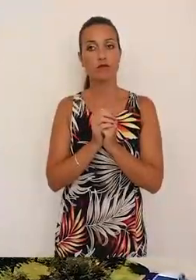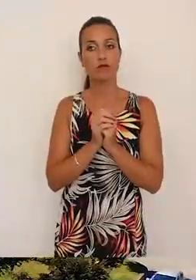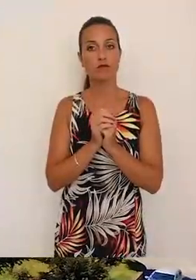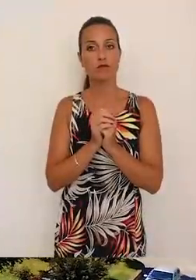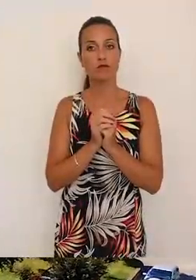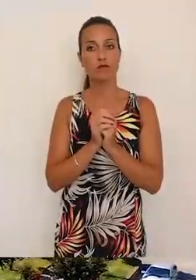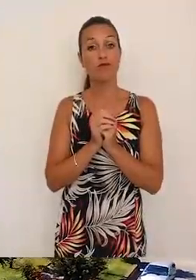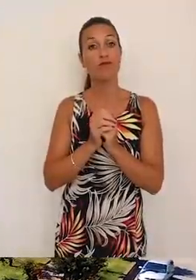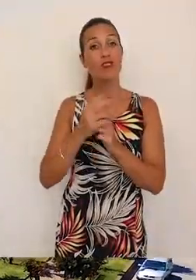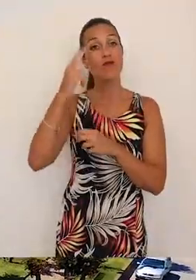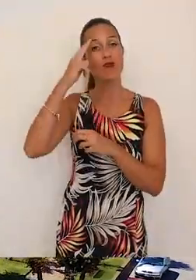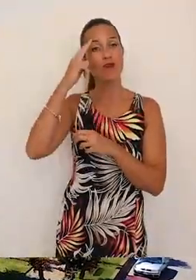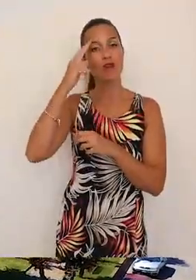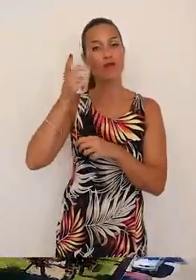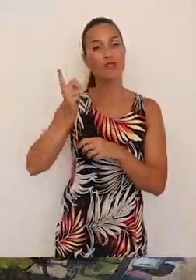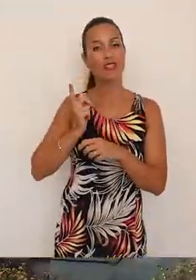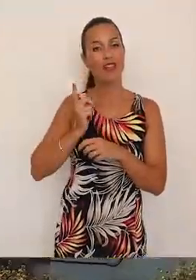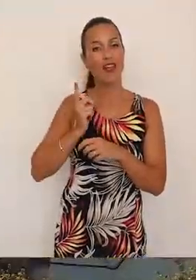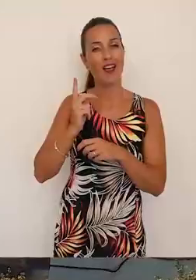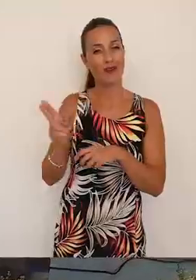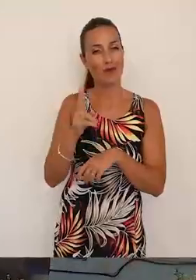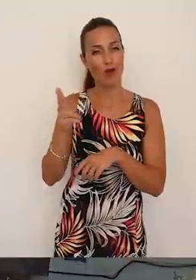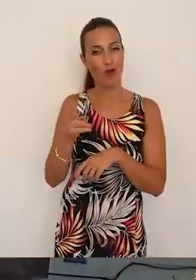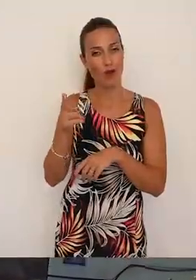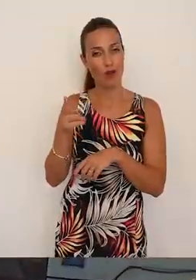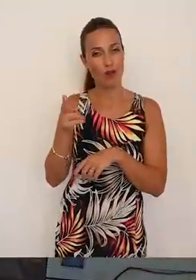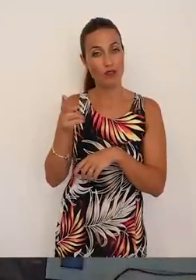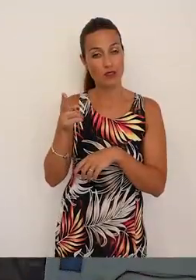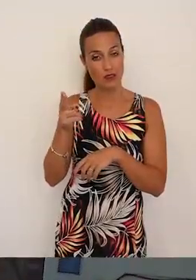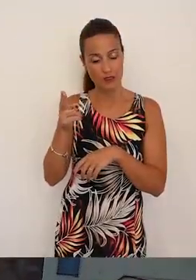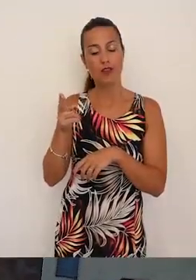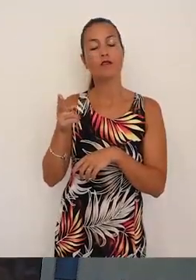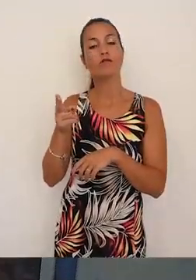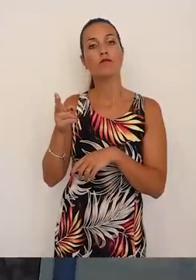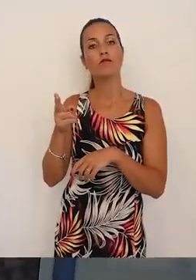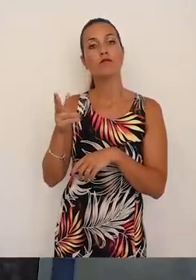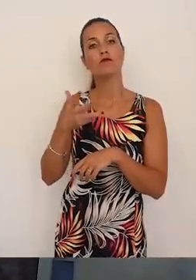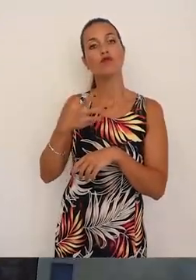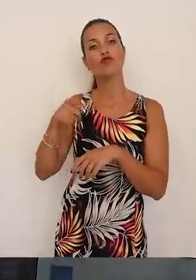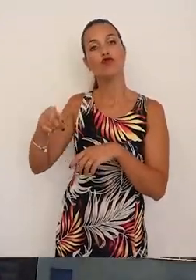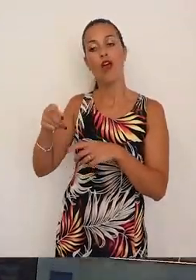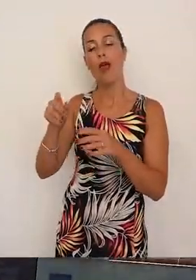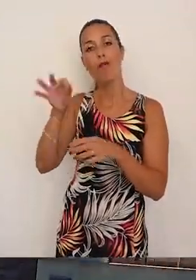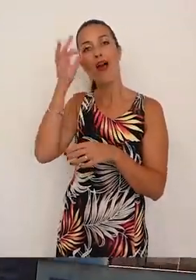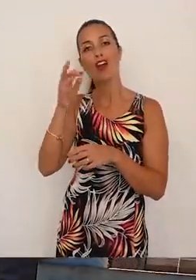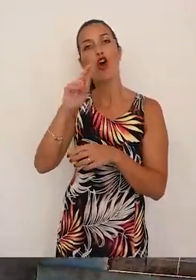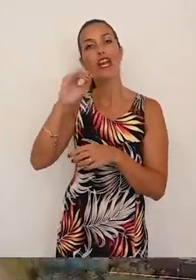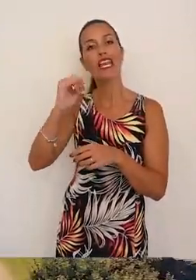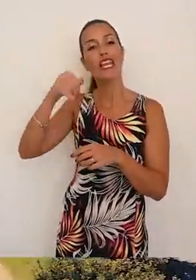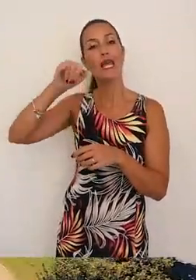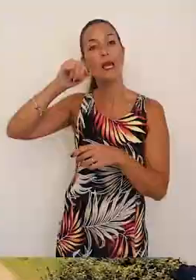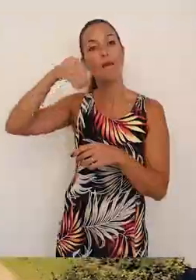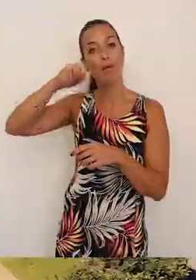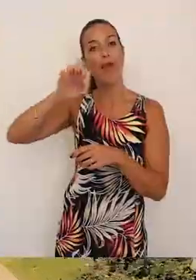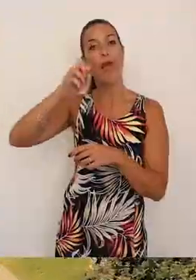La memoria dei caduti in guerra è celebrata dalla comunità di Cursi nel Parco delle Rimembranze, zona verde collocata nelle